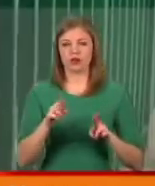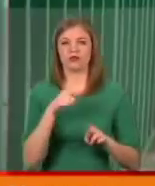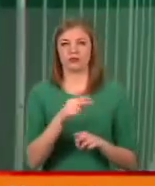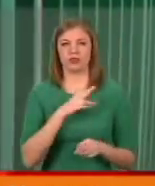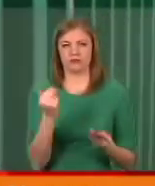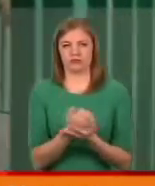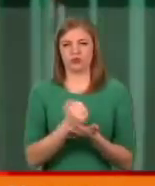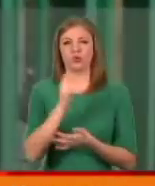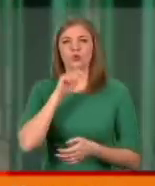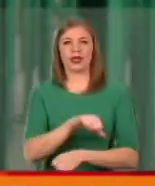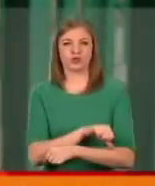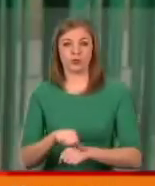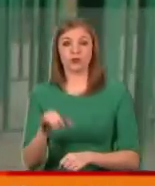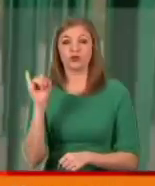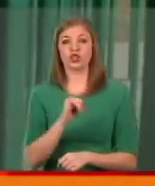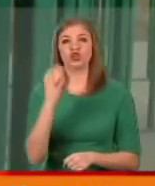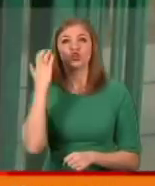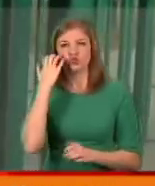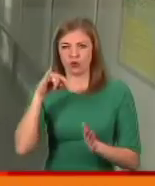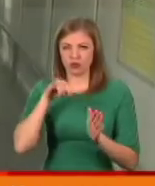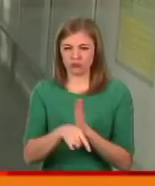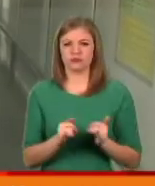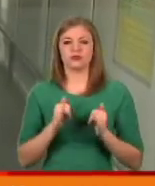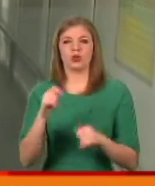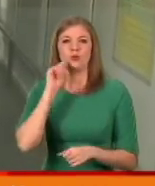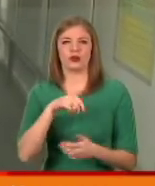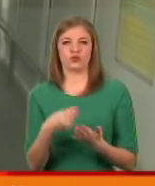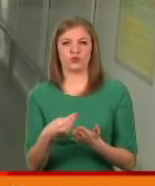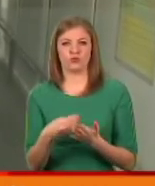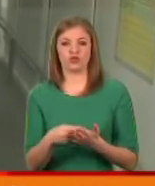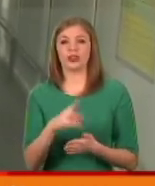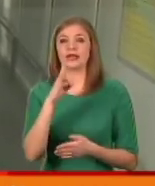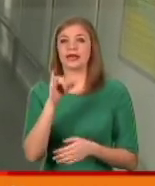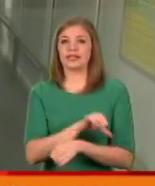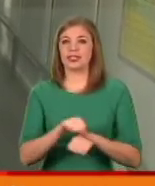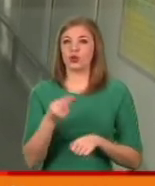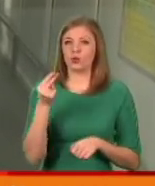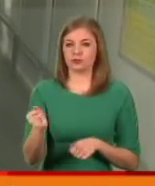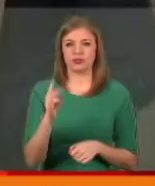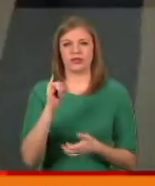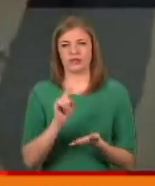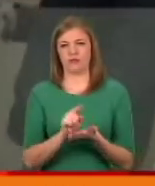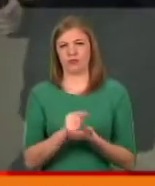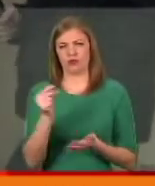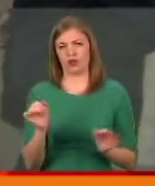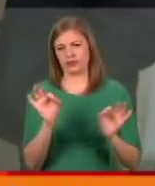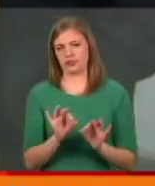жила українського прикордоння і чорна прірва українського бюджету. Ні розмитнення, ні податків.